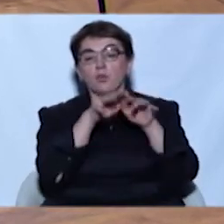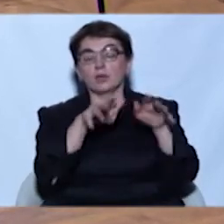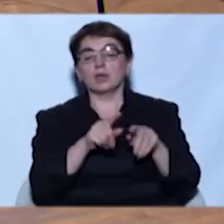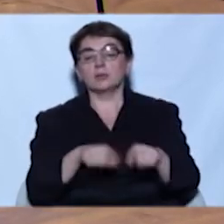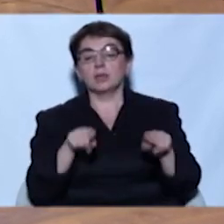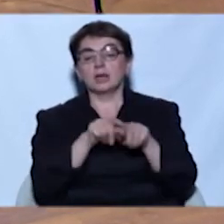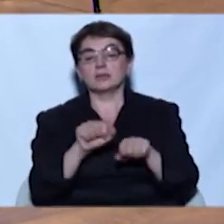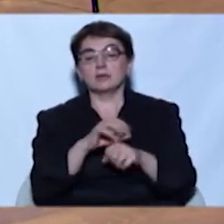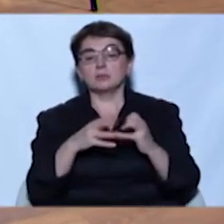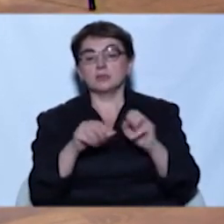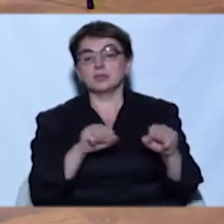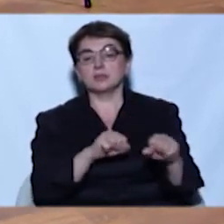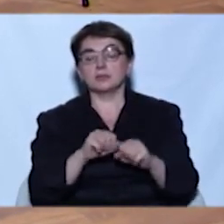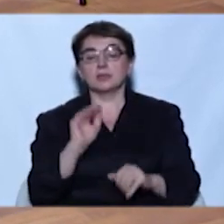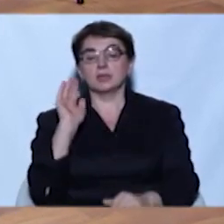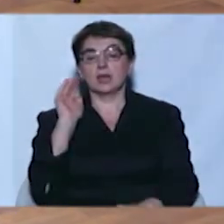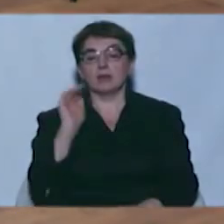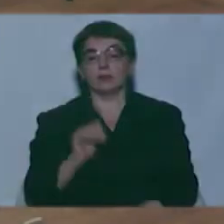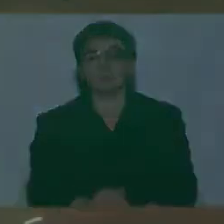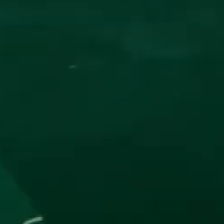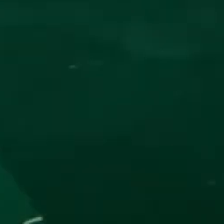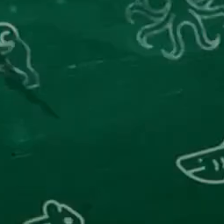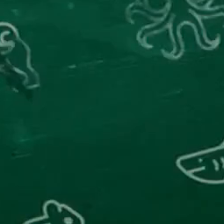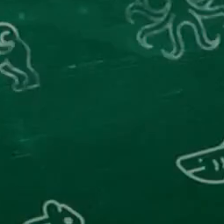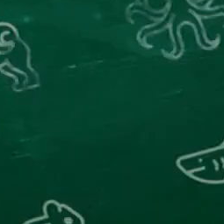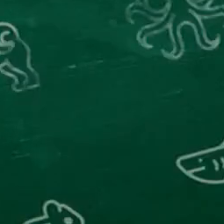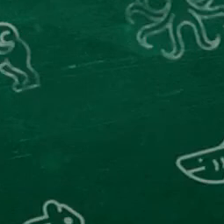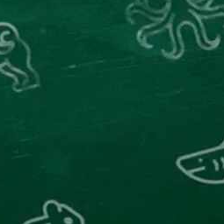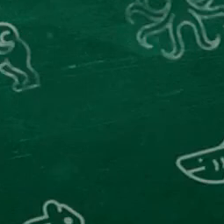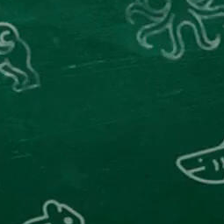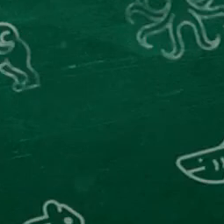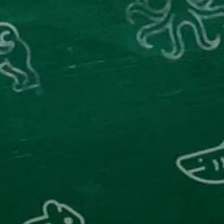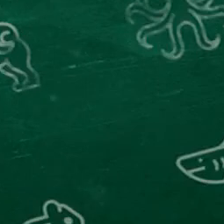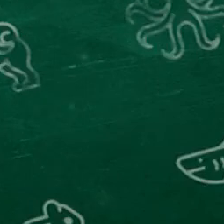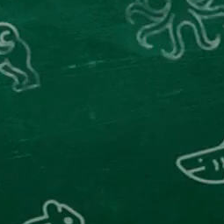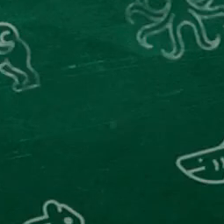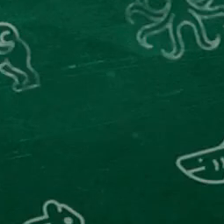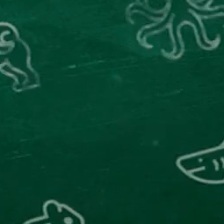მიწისძვრები. Კარგად ვსამდებოდეთ.